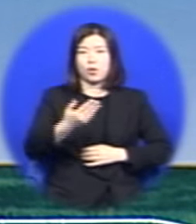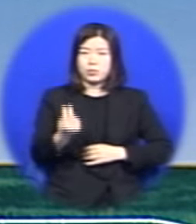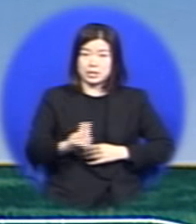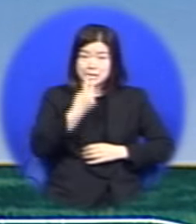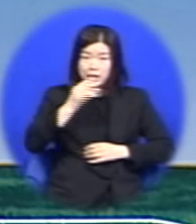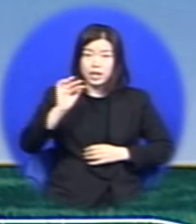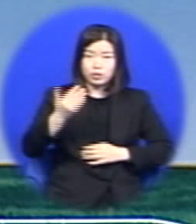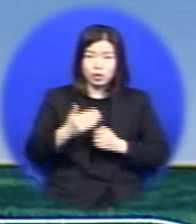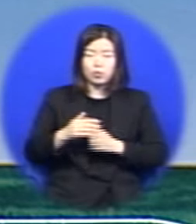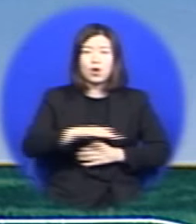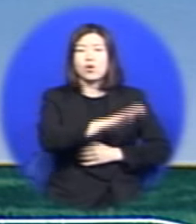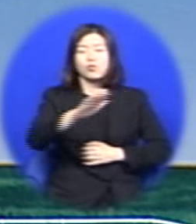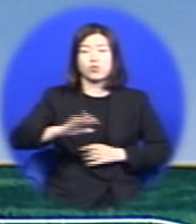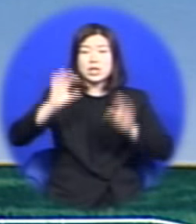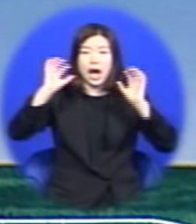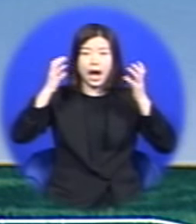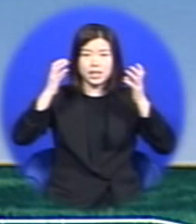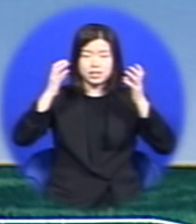되고